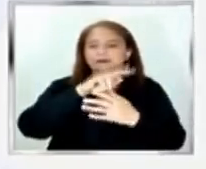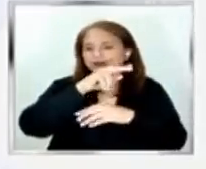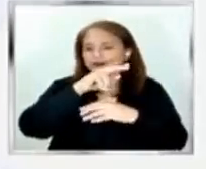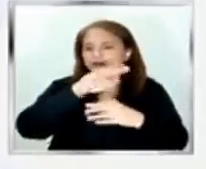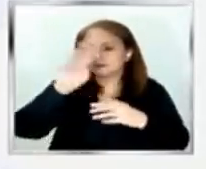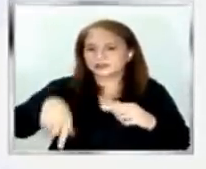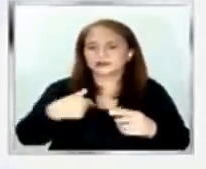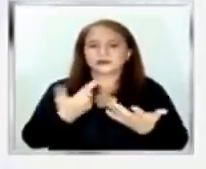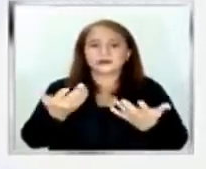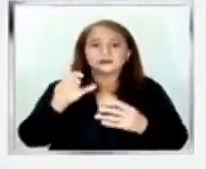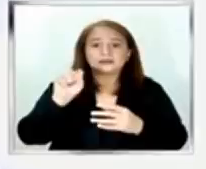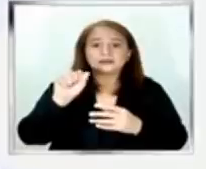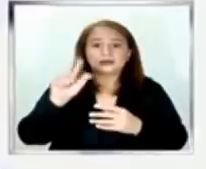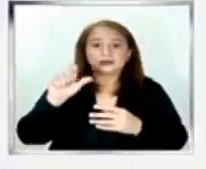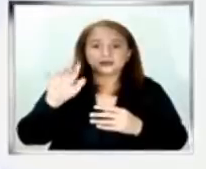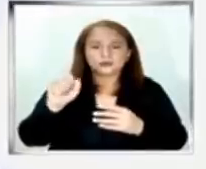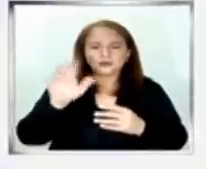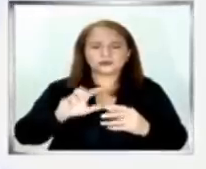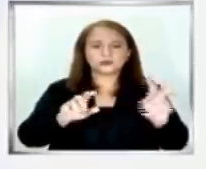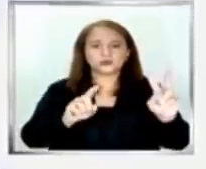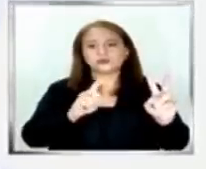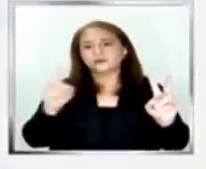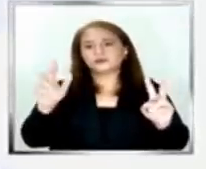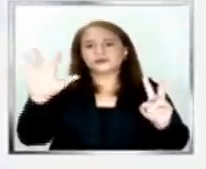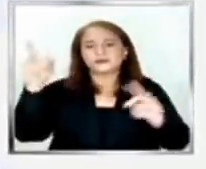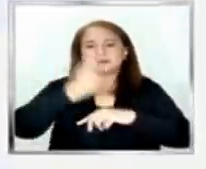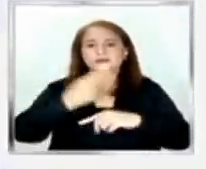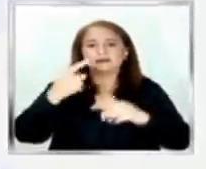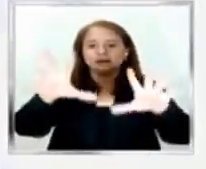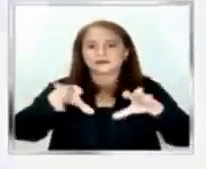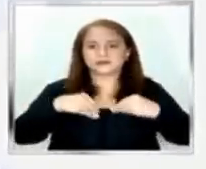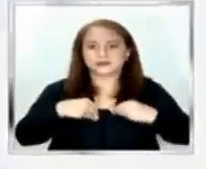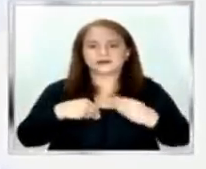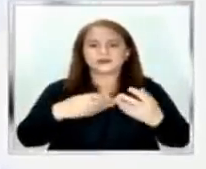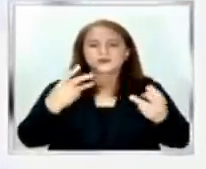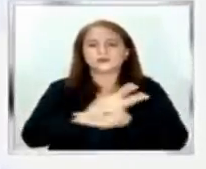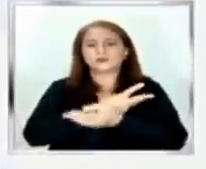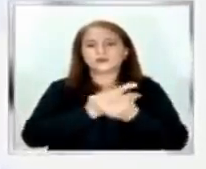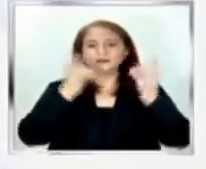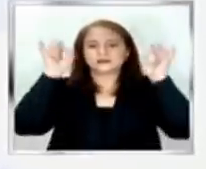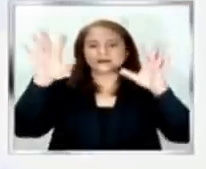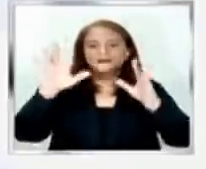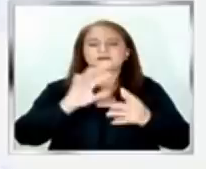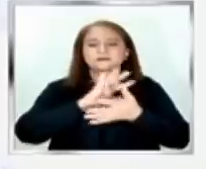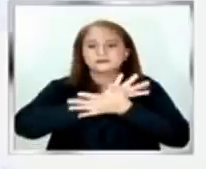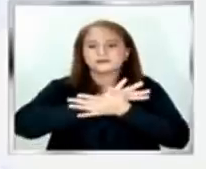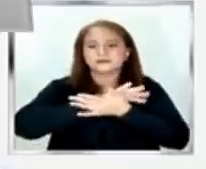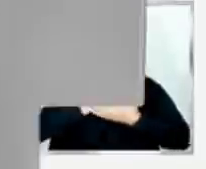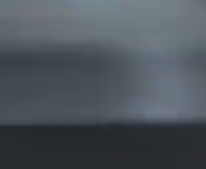raw ng 2 hanggang 5 araw bago tuluyang ma-admit ang severe at critical cases. Nakatutok si Athena